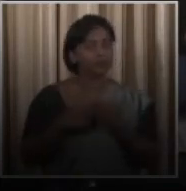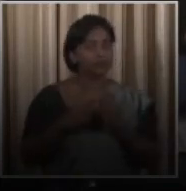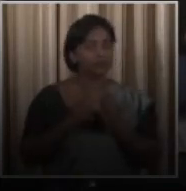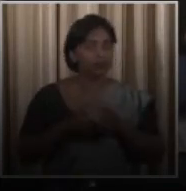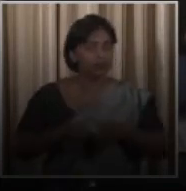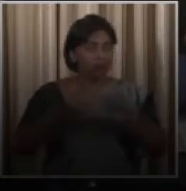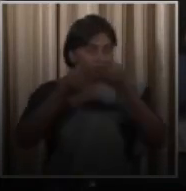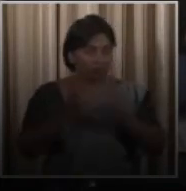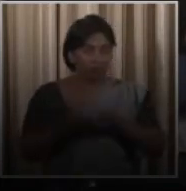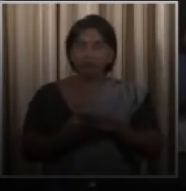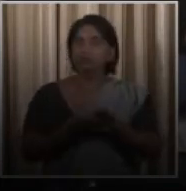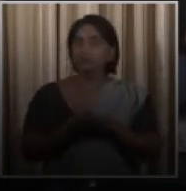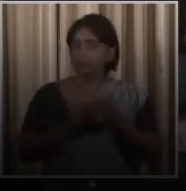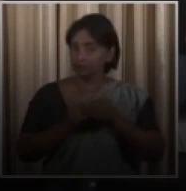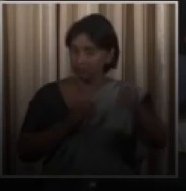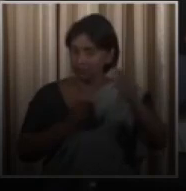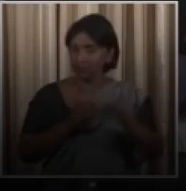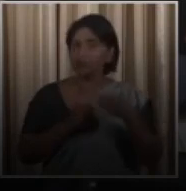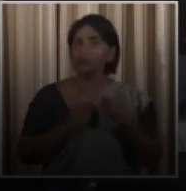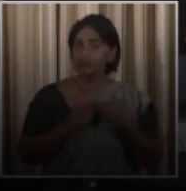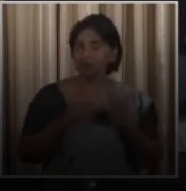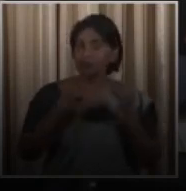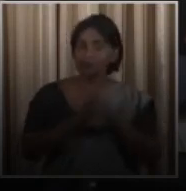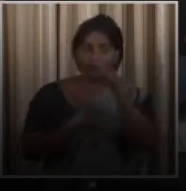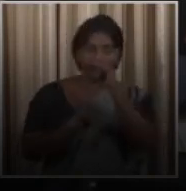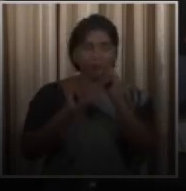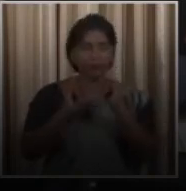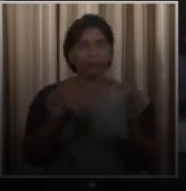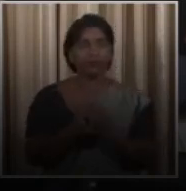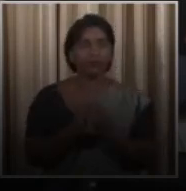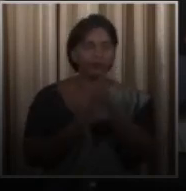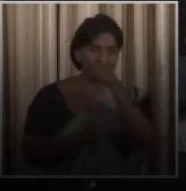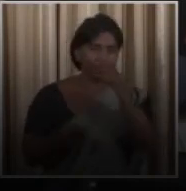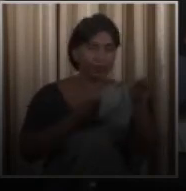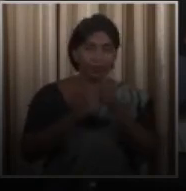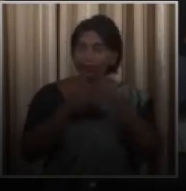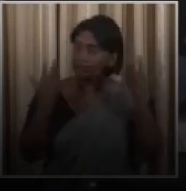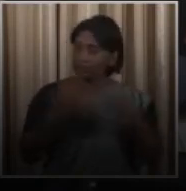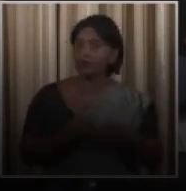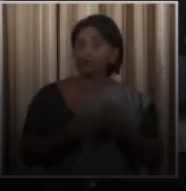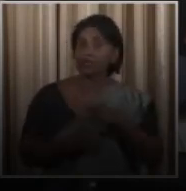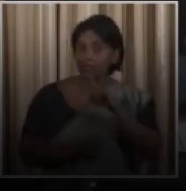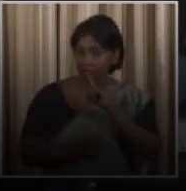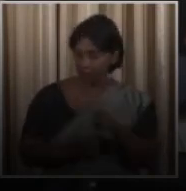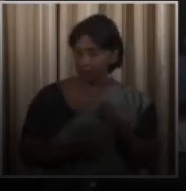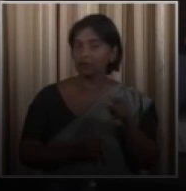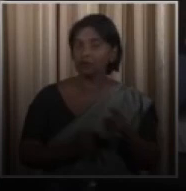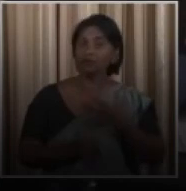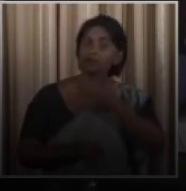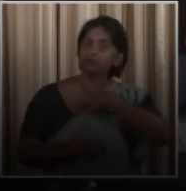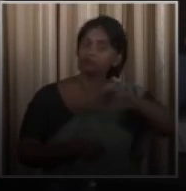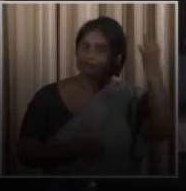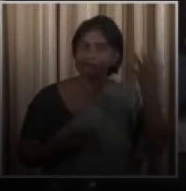හොඳට සේදමාවතක් විදිහට හදලා තියලා ඇවිල්ලා වංචා දූෂණ කරලා හොරකම් කරලා ඉවරුණාට පස්සේ කියනවා එල්ලන්න